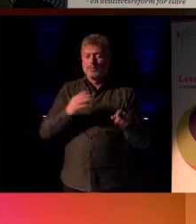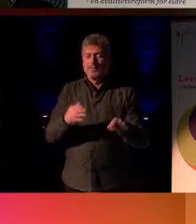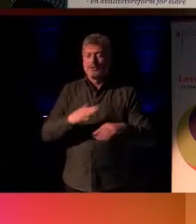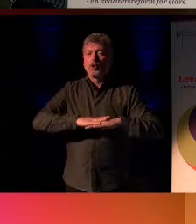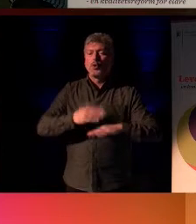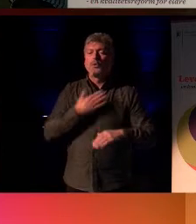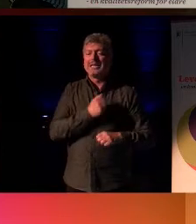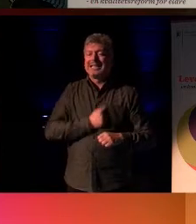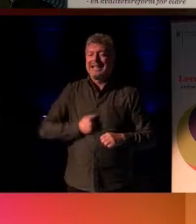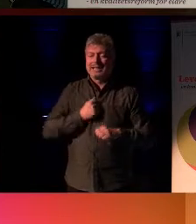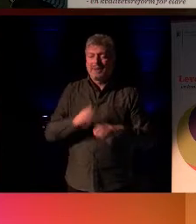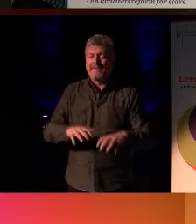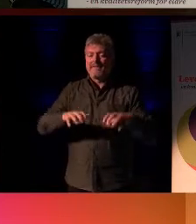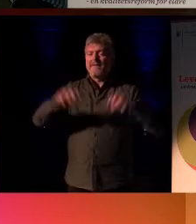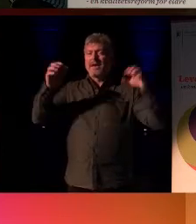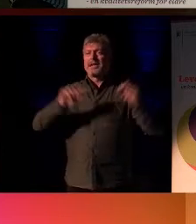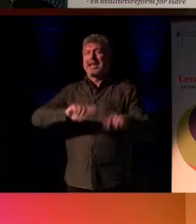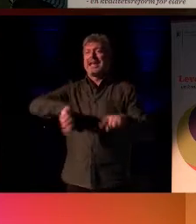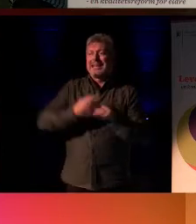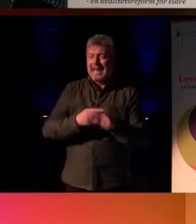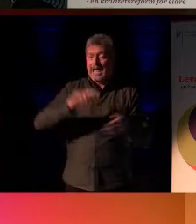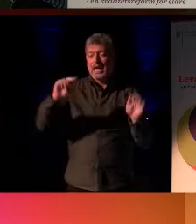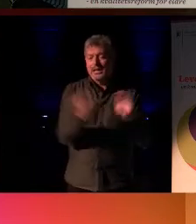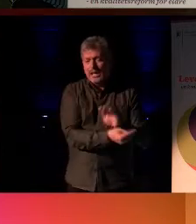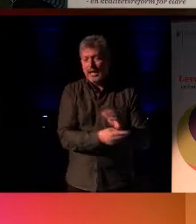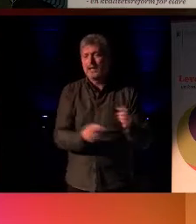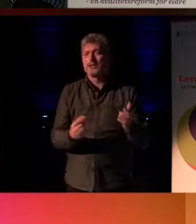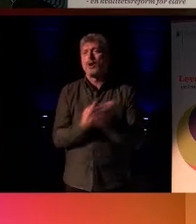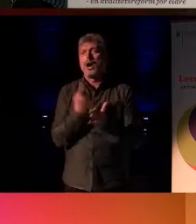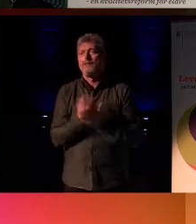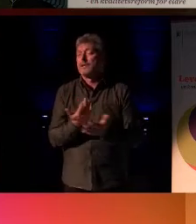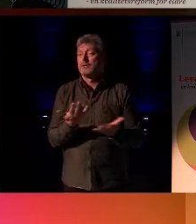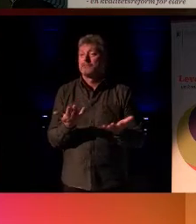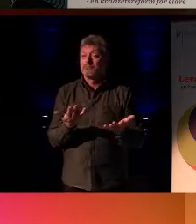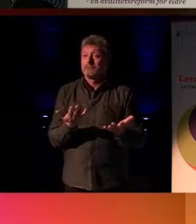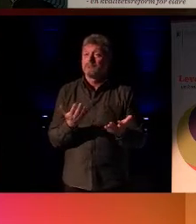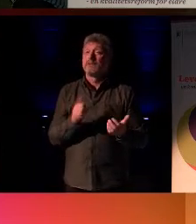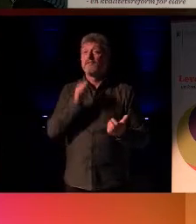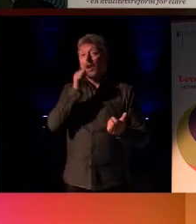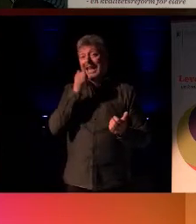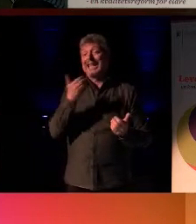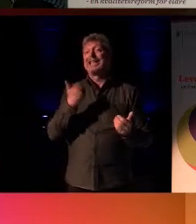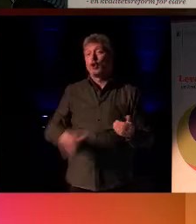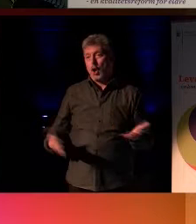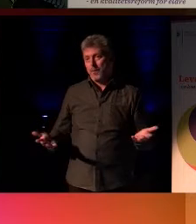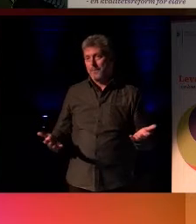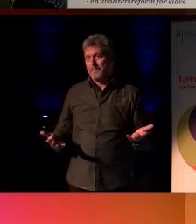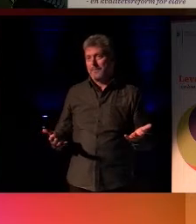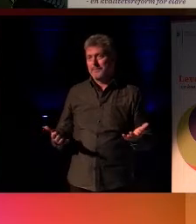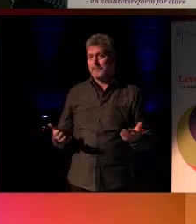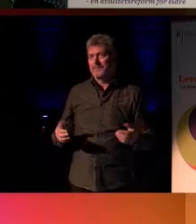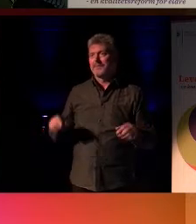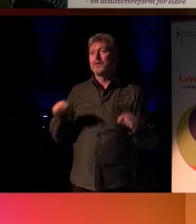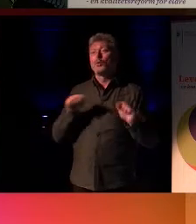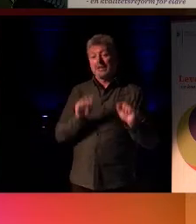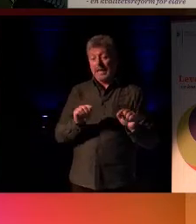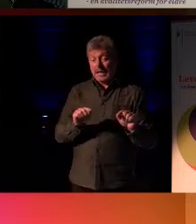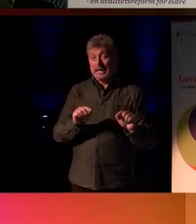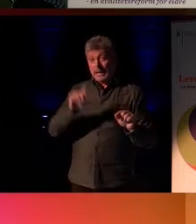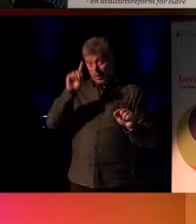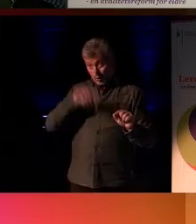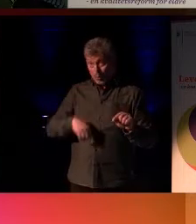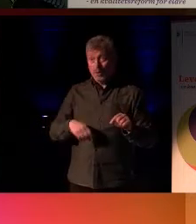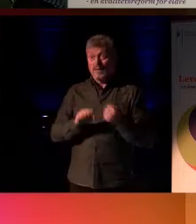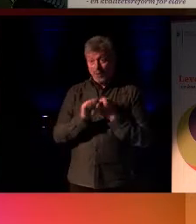grunnlidelse, fører til reinnleggelser og noen ganger for tidlig død. Dette betyr lidelse som kunne vært